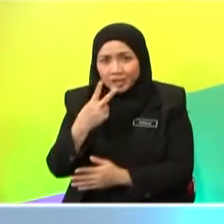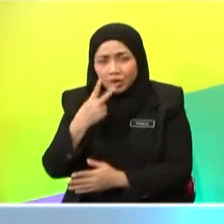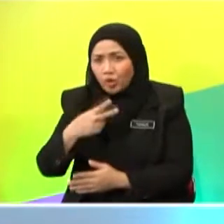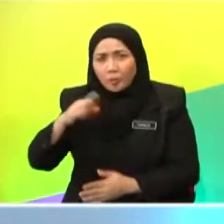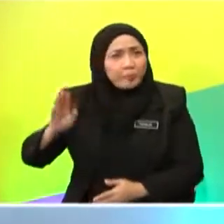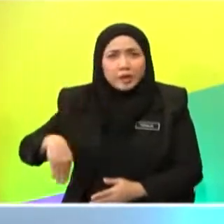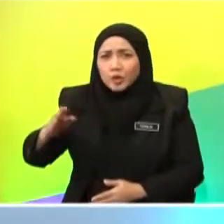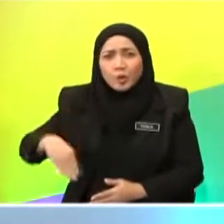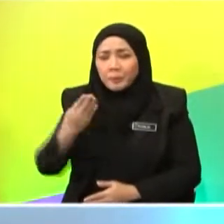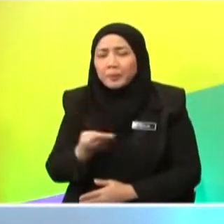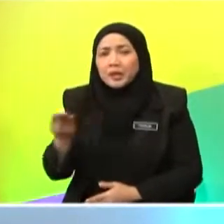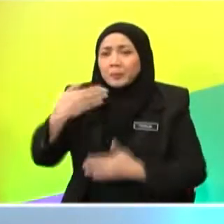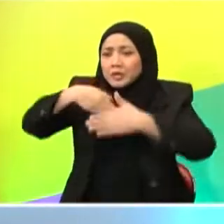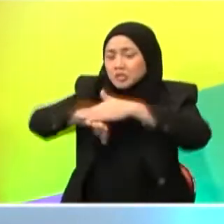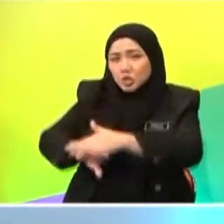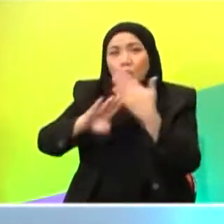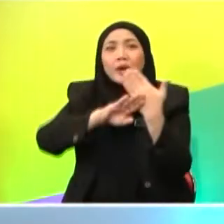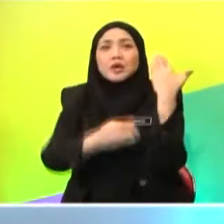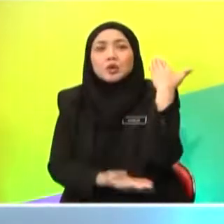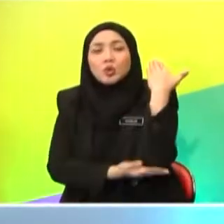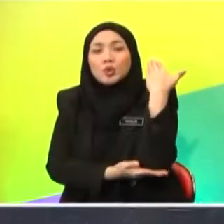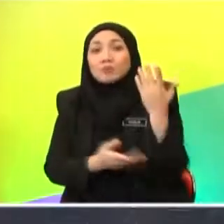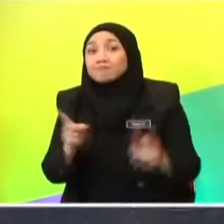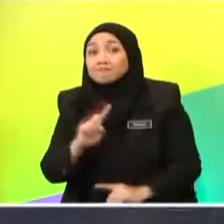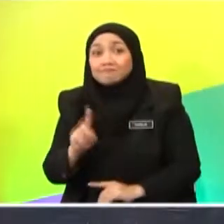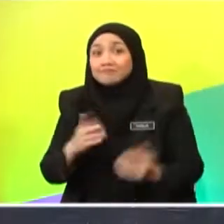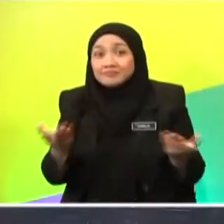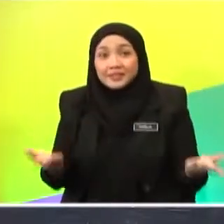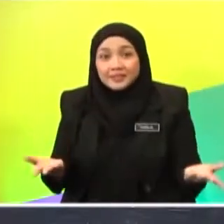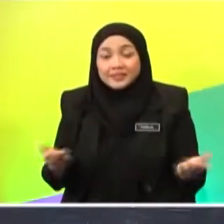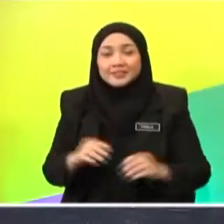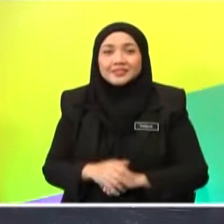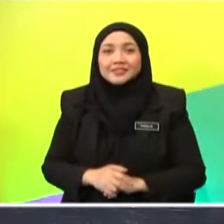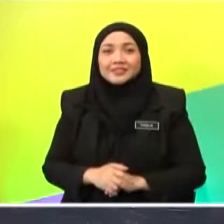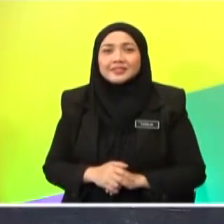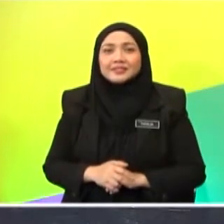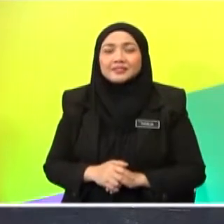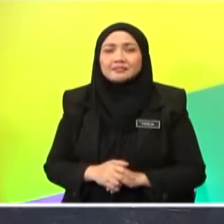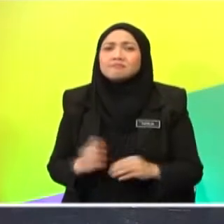masuk lagi ada takbaku kosong semua cita-citamu jari Cikgu